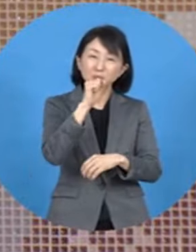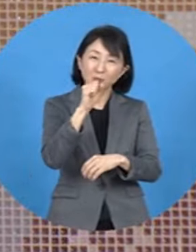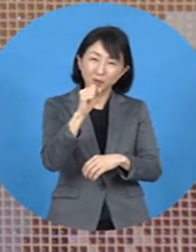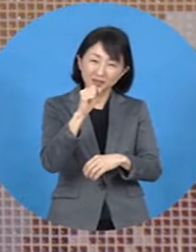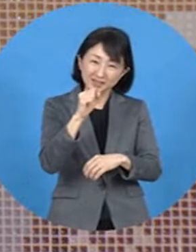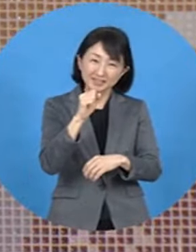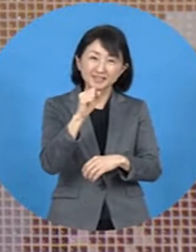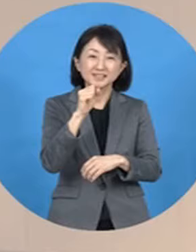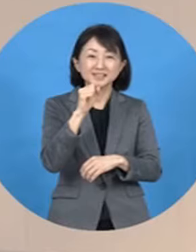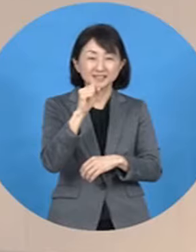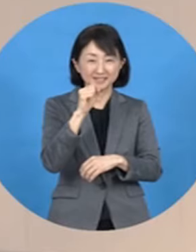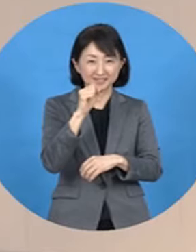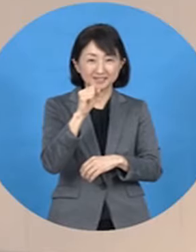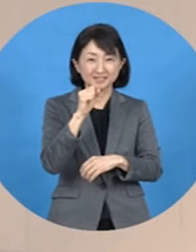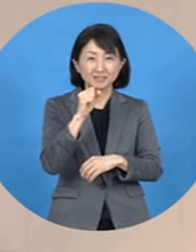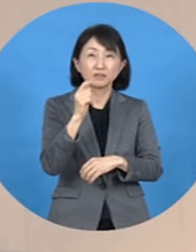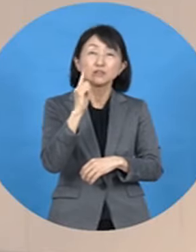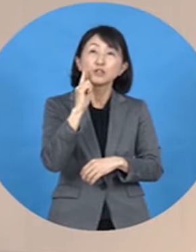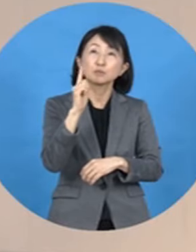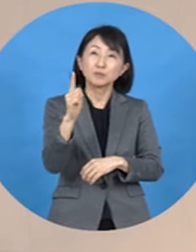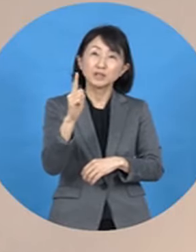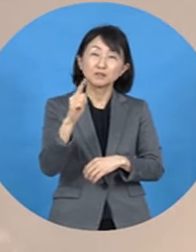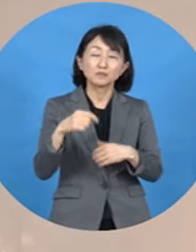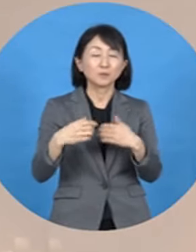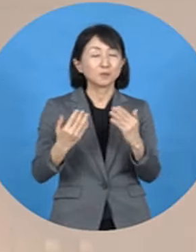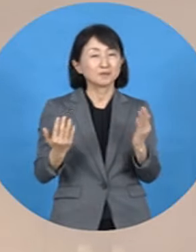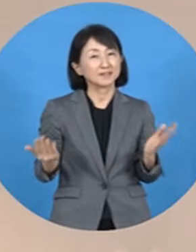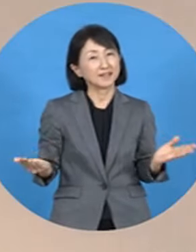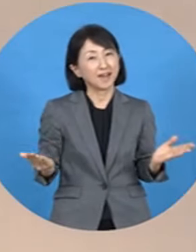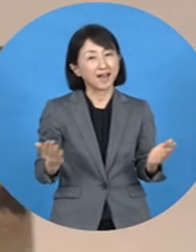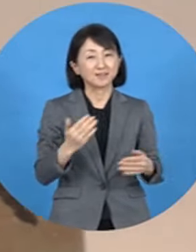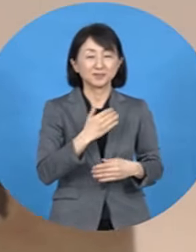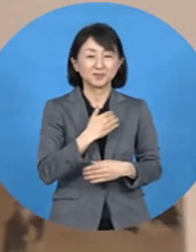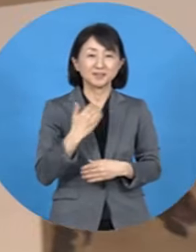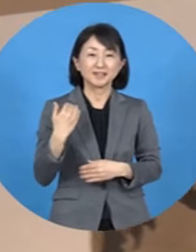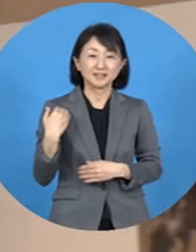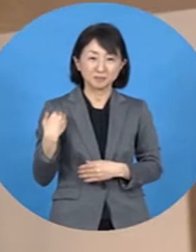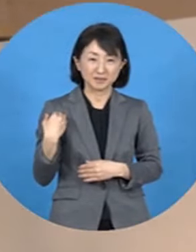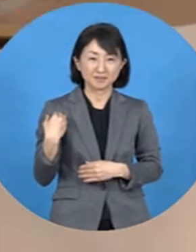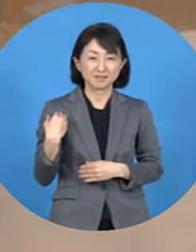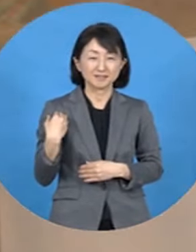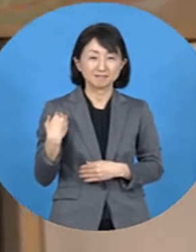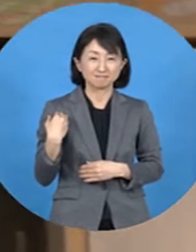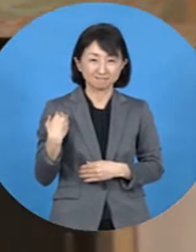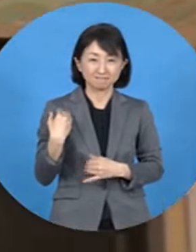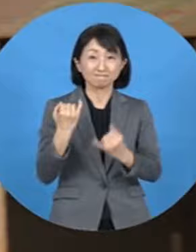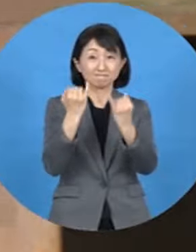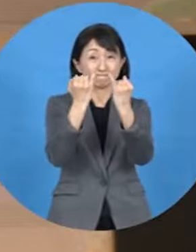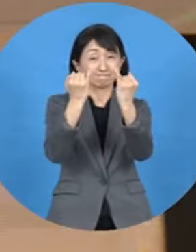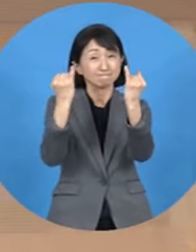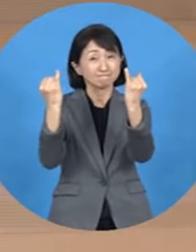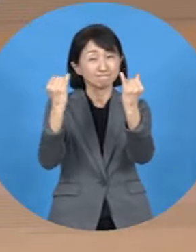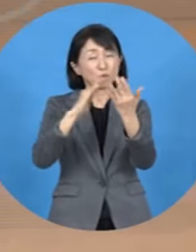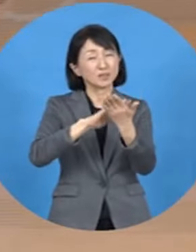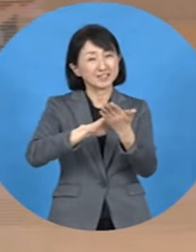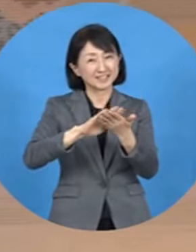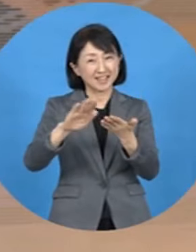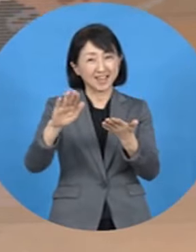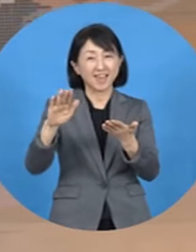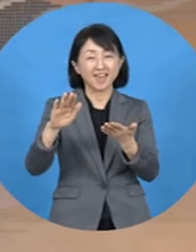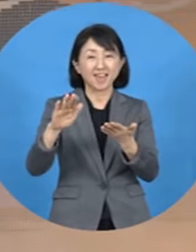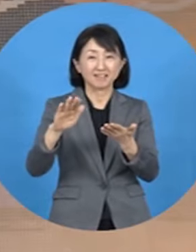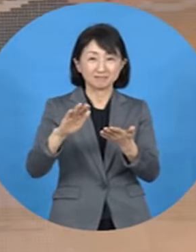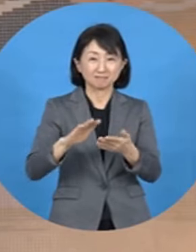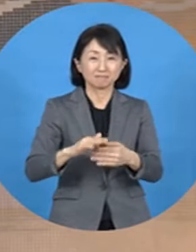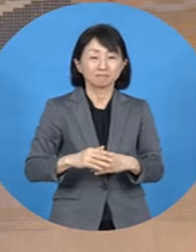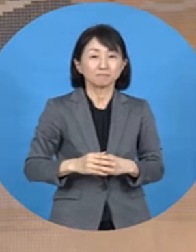い色合いで、はい、リラックスできるような色合いになっていて、はい、で天女もすごく美しいですし、